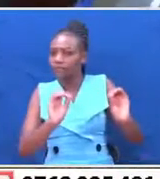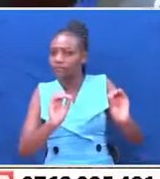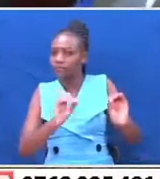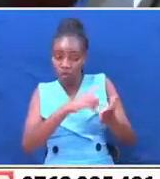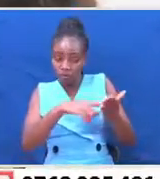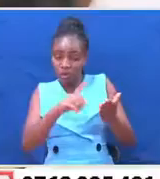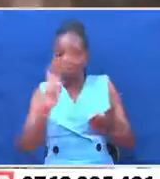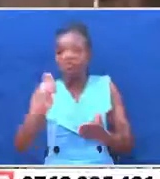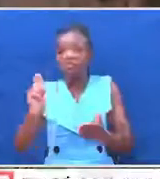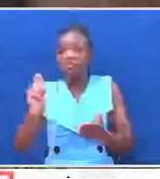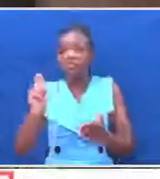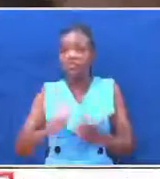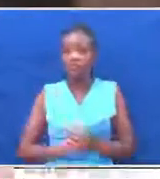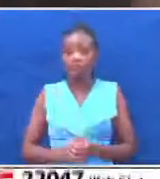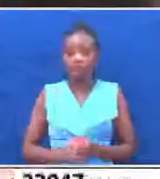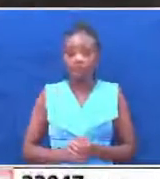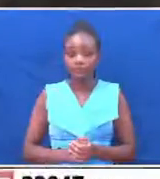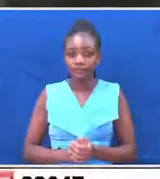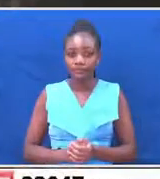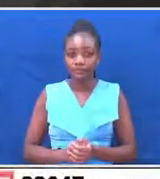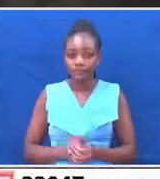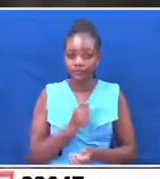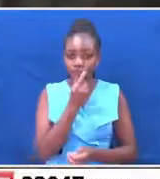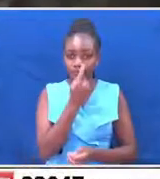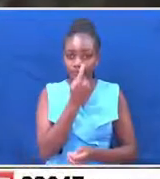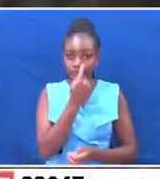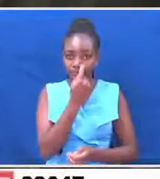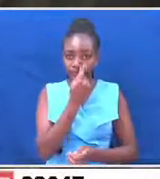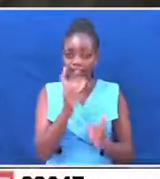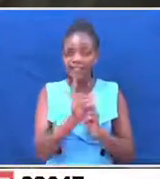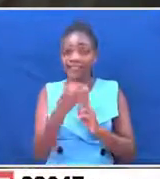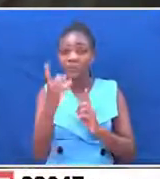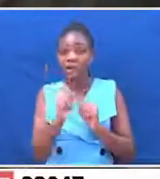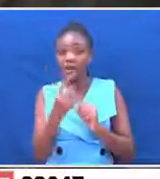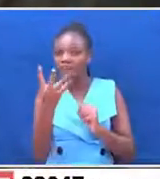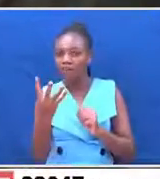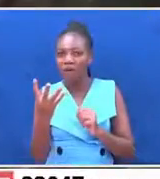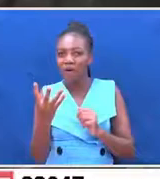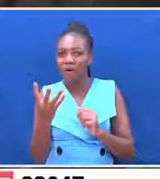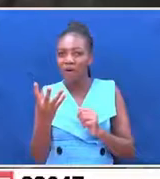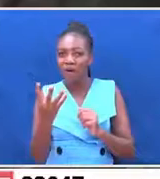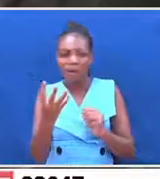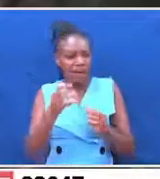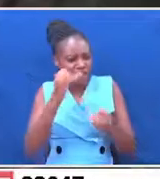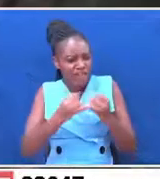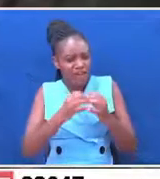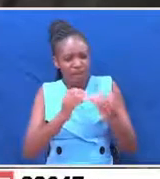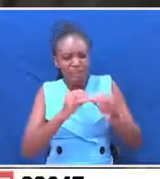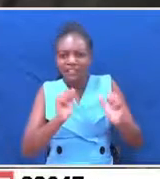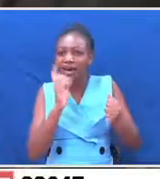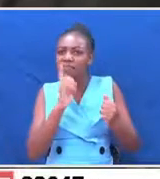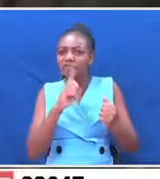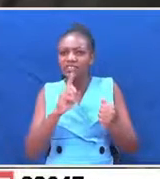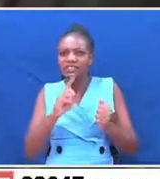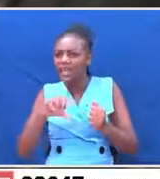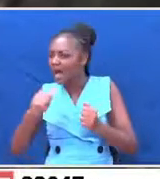kuidhinisha kandarasi hizo. 21st of April, there is no other meeting, honorable member. There is no other meeting which I